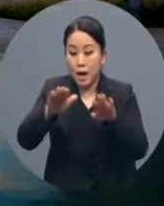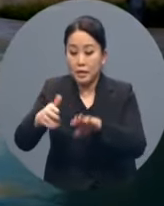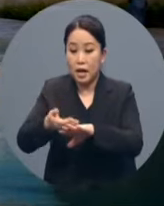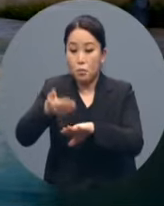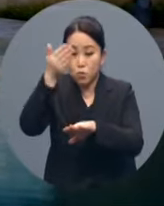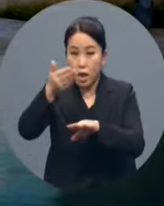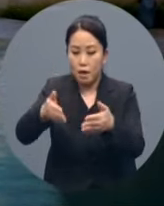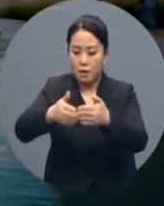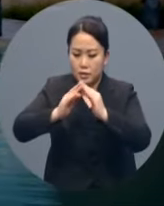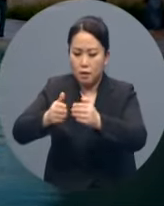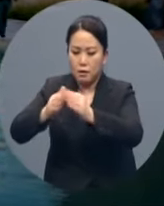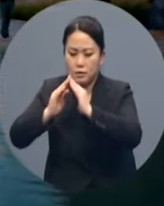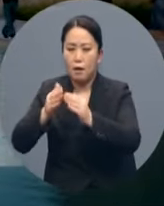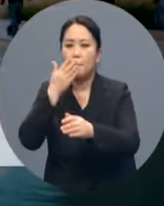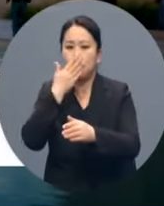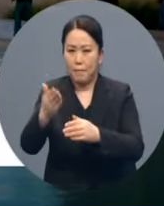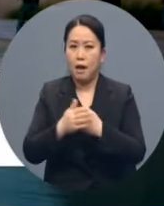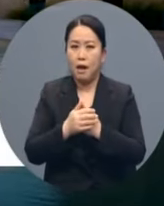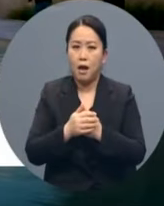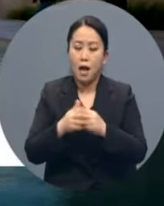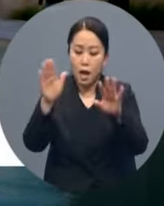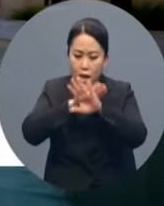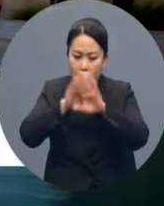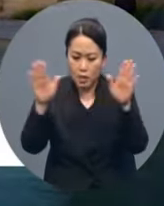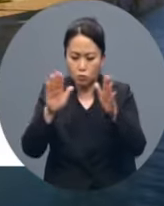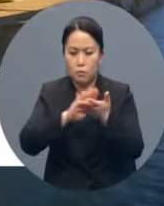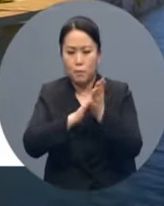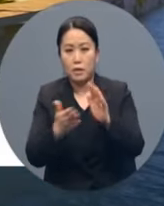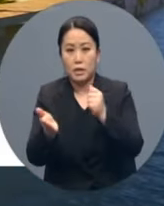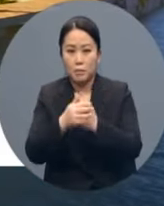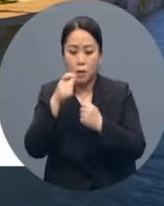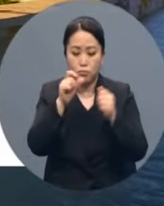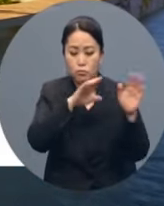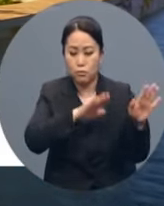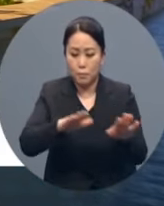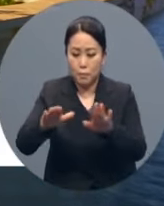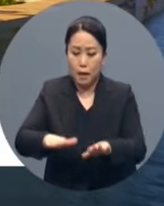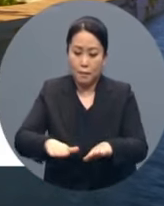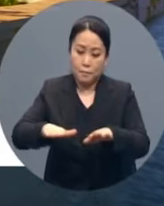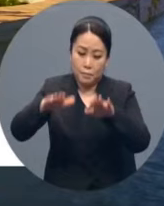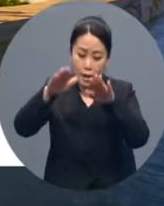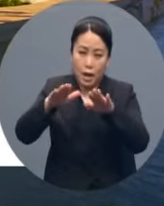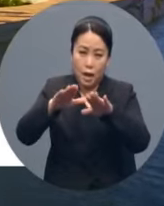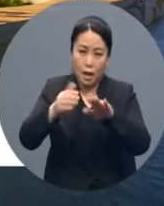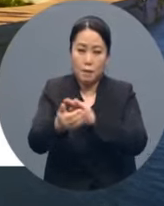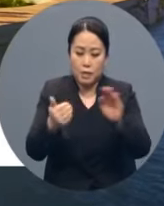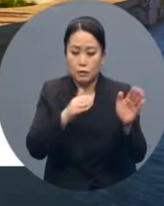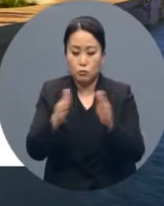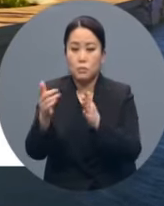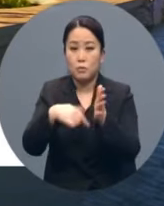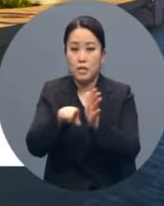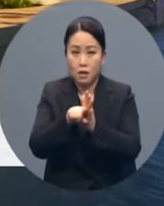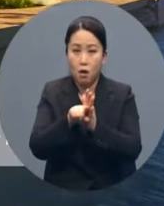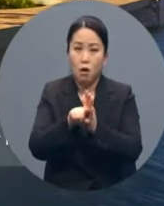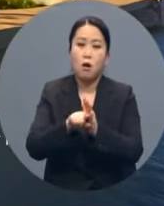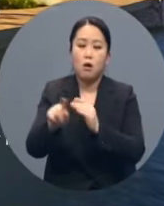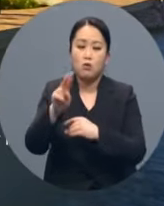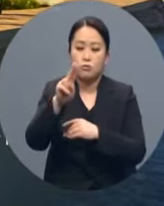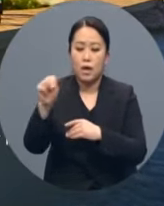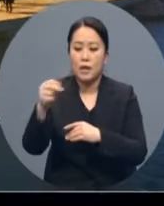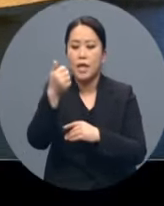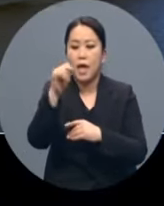지을 수도 있습니다. 기후 변화로 인한 해수면 상승에 대응하기 위해 UN 해비타트가 추진 중인 새로운 주거